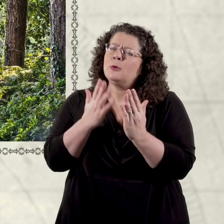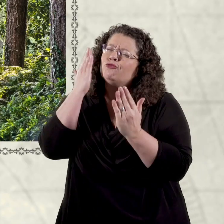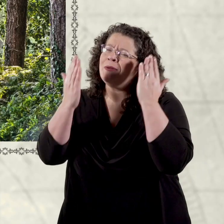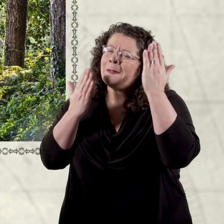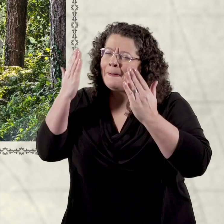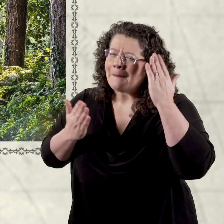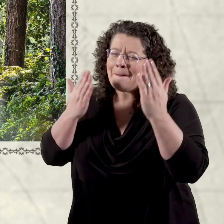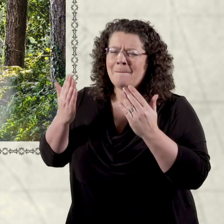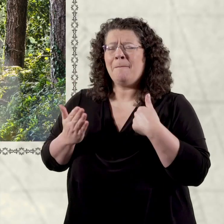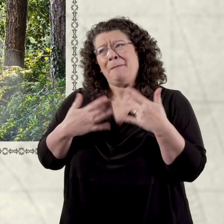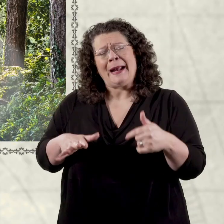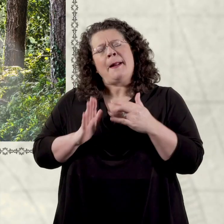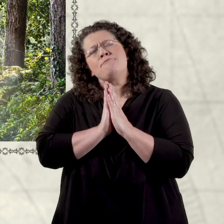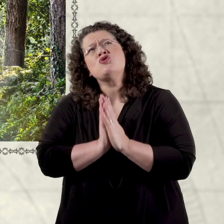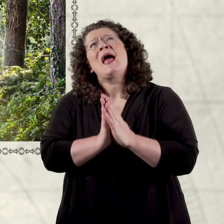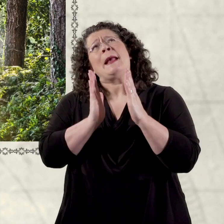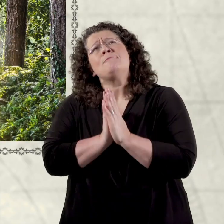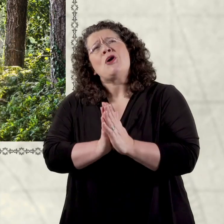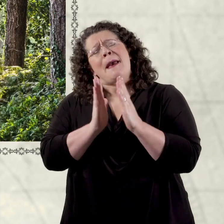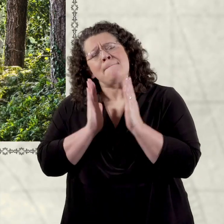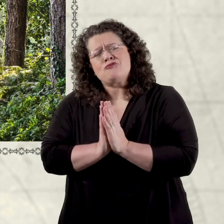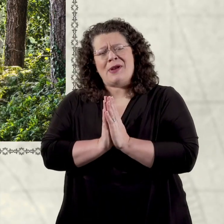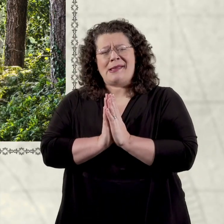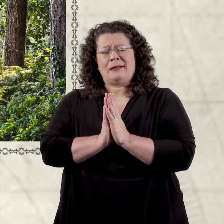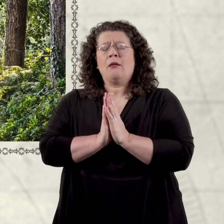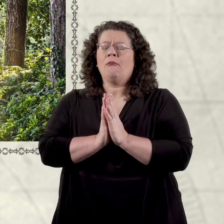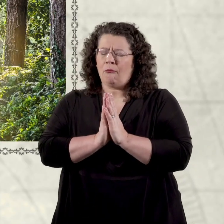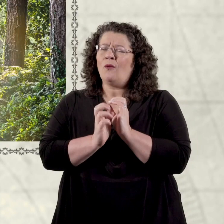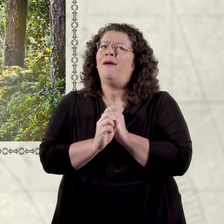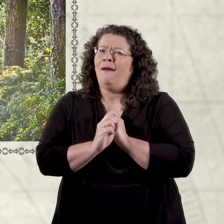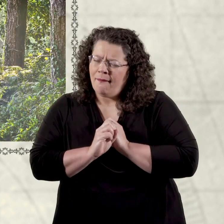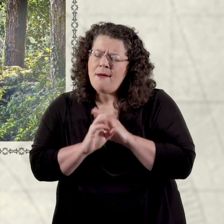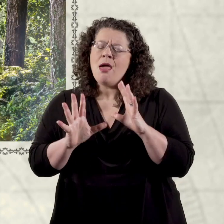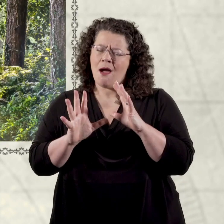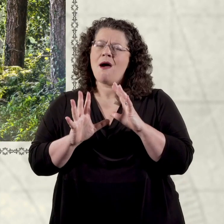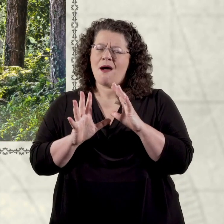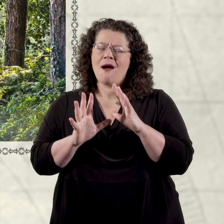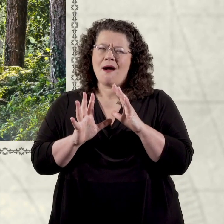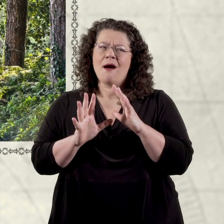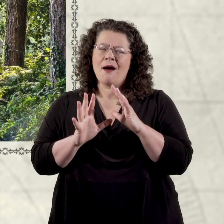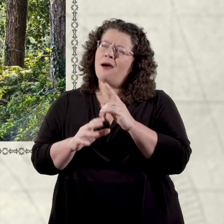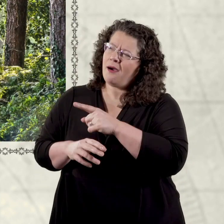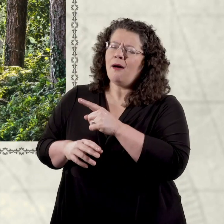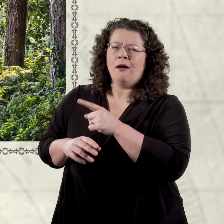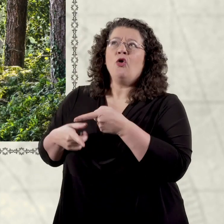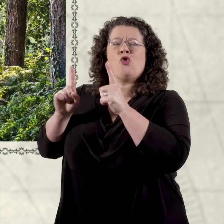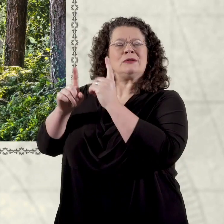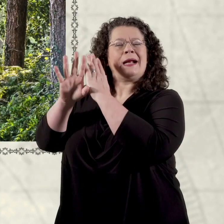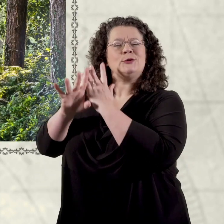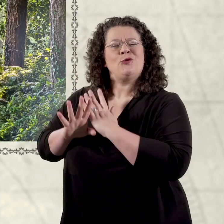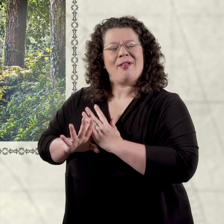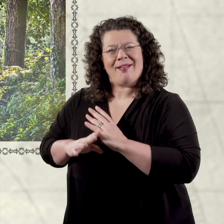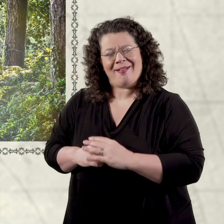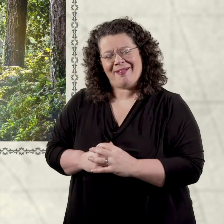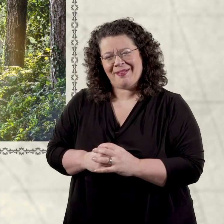ymreiddwyd I ydy hon, a mi o'n I wedi bod yn gweddio a gweddio. Mae'n eitha amlwg i mi mae angel gan Dduw ydy hon.